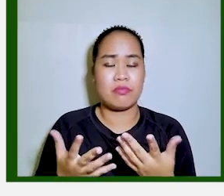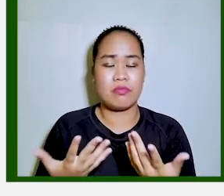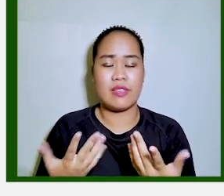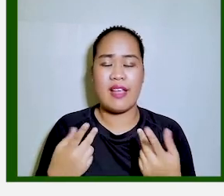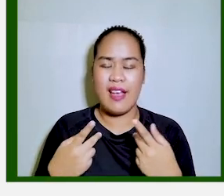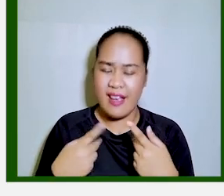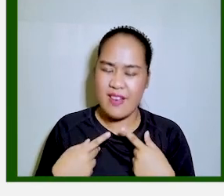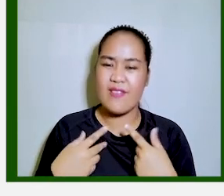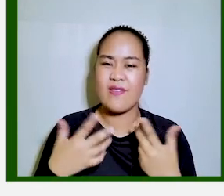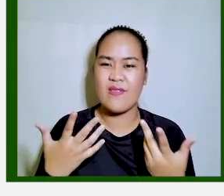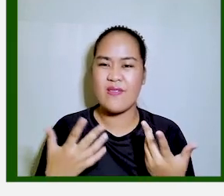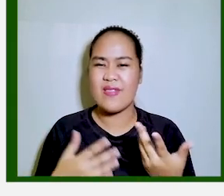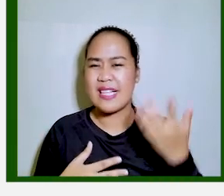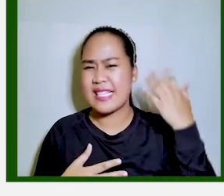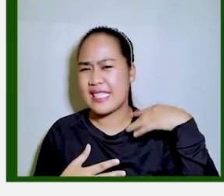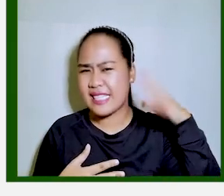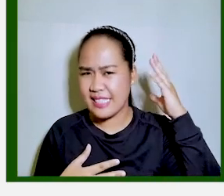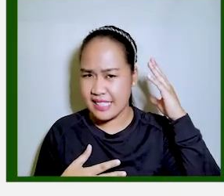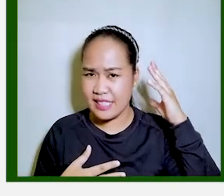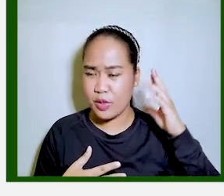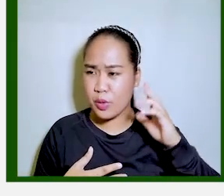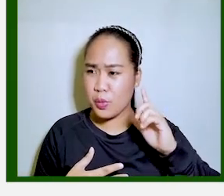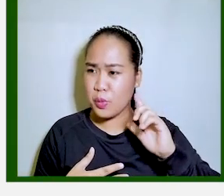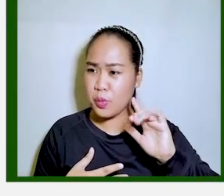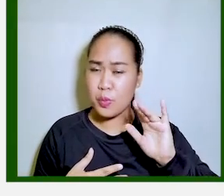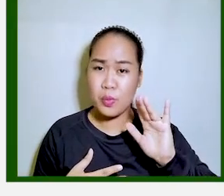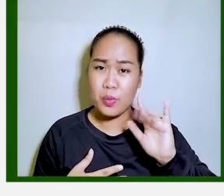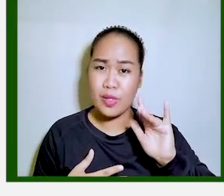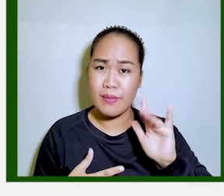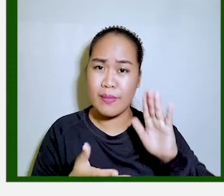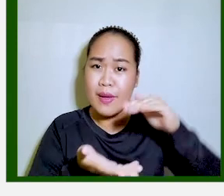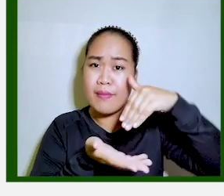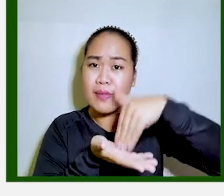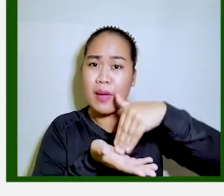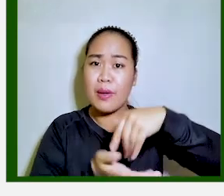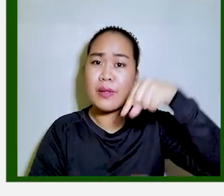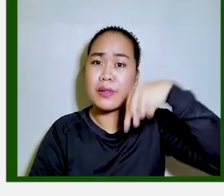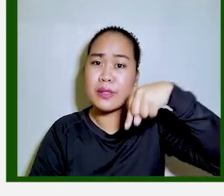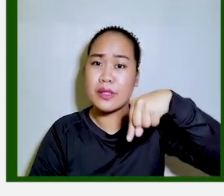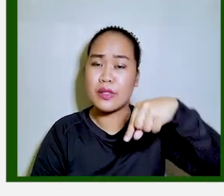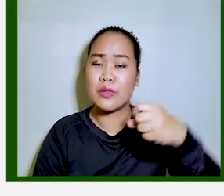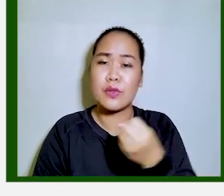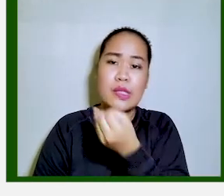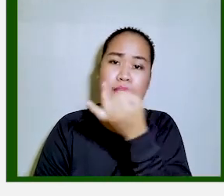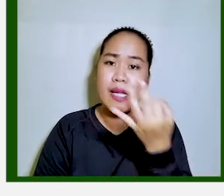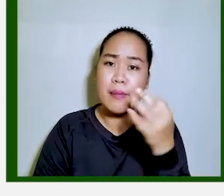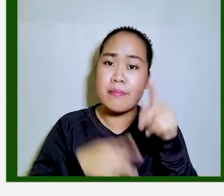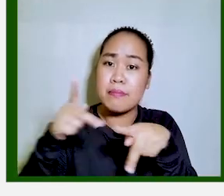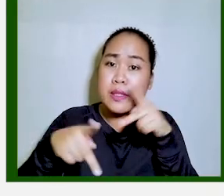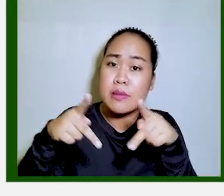despite having almost 25,000 na population,